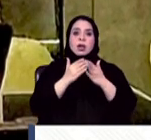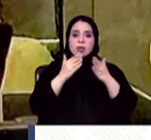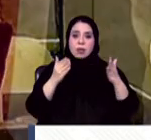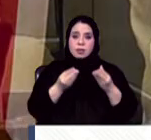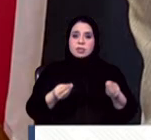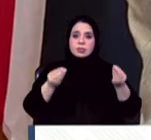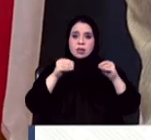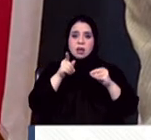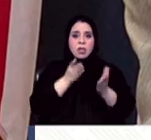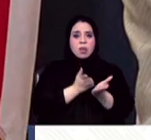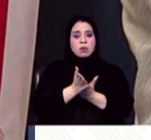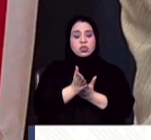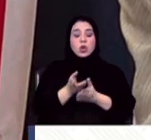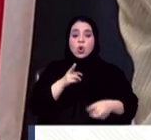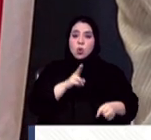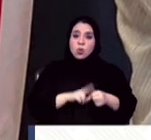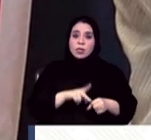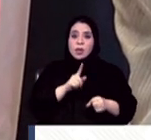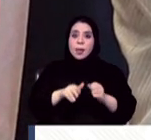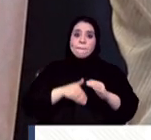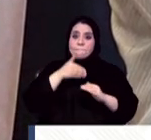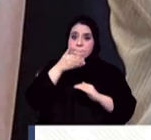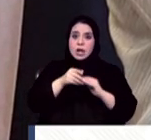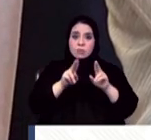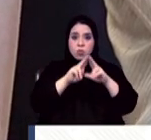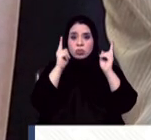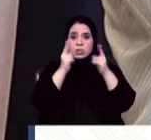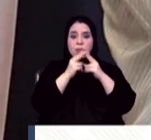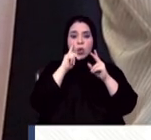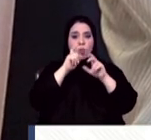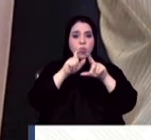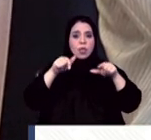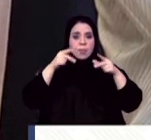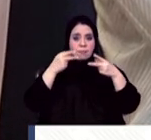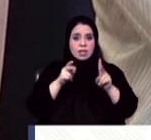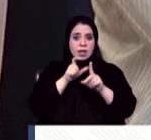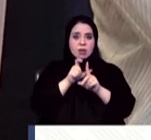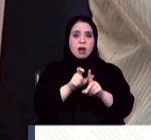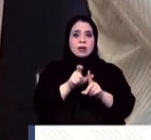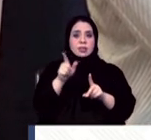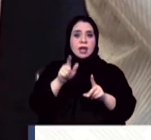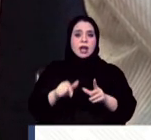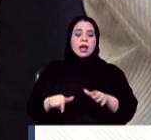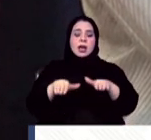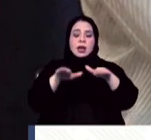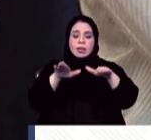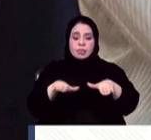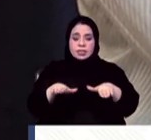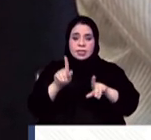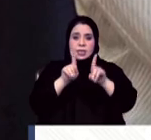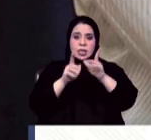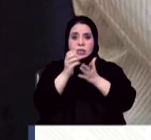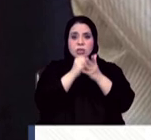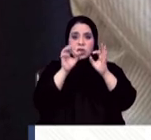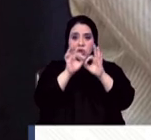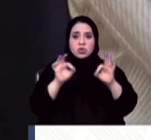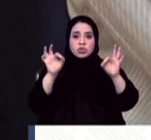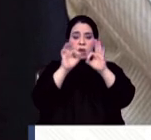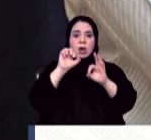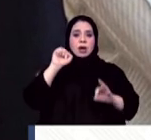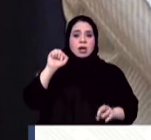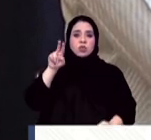في هذا المجال اذ ياتي هذا المنتدى الذي يقام تحت رعايه المجلس الاقتصادي والاجتماعي للامم